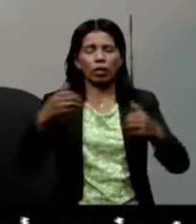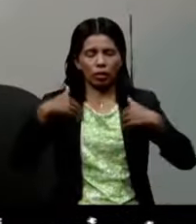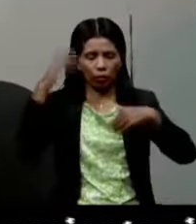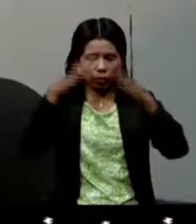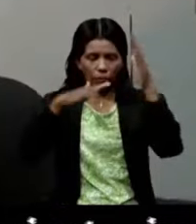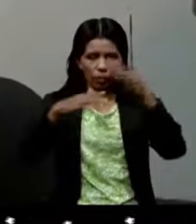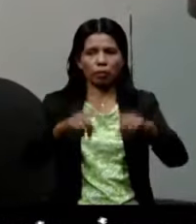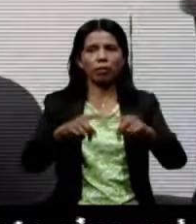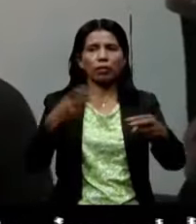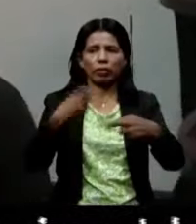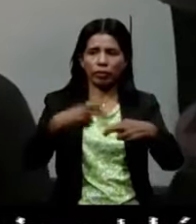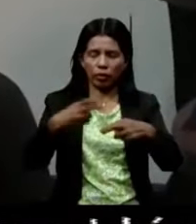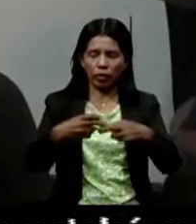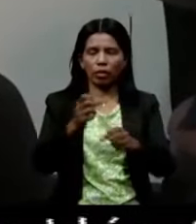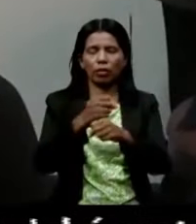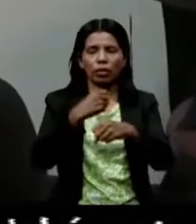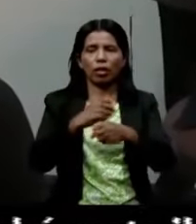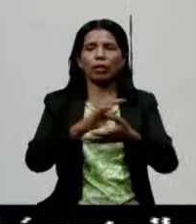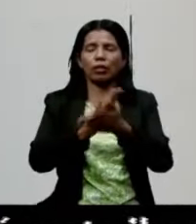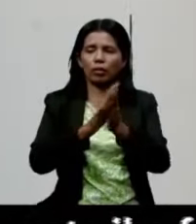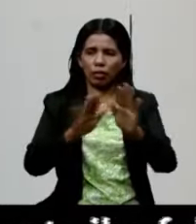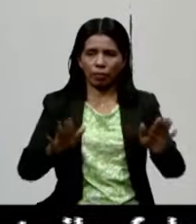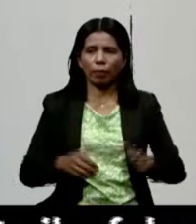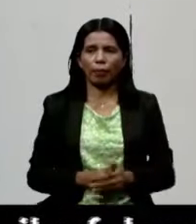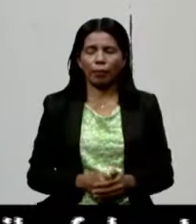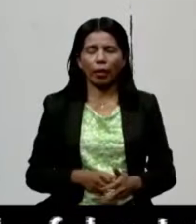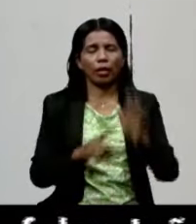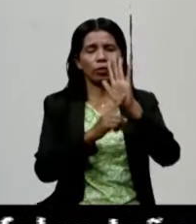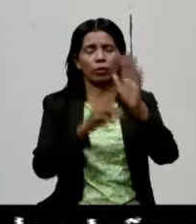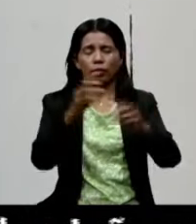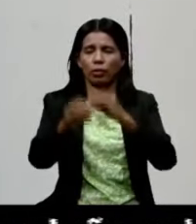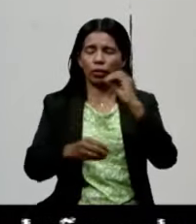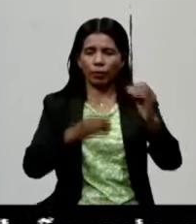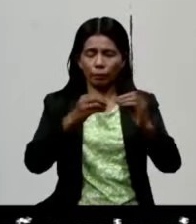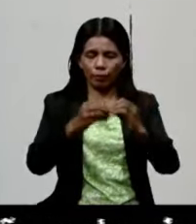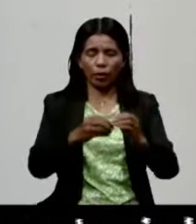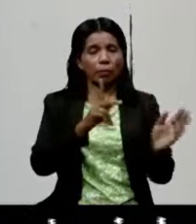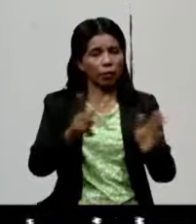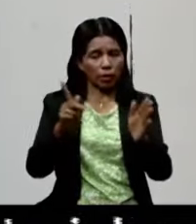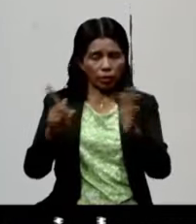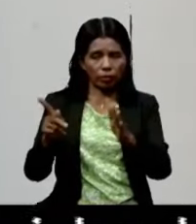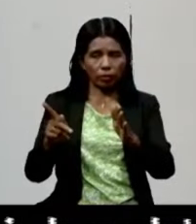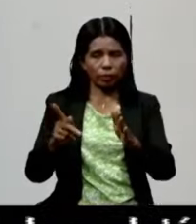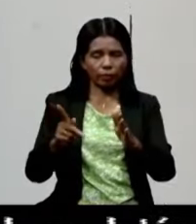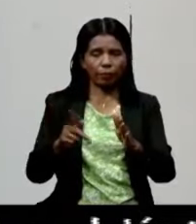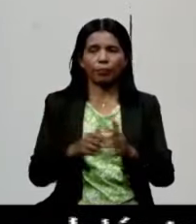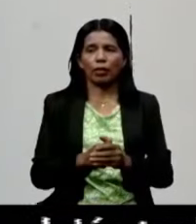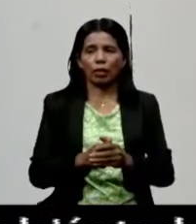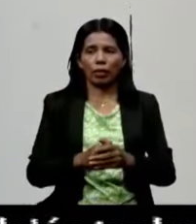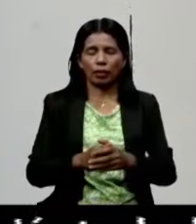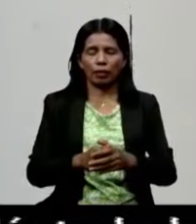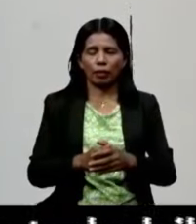pasadu mai be susara tu halo rekonsiliasaun. Menyampaikan mengenai rencana Pak